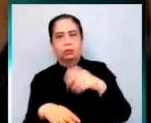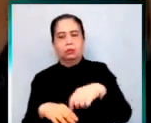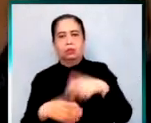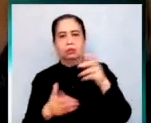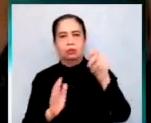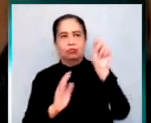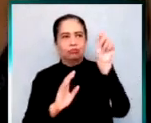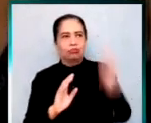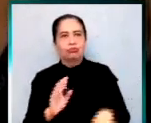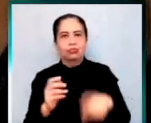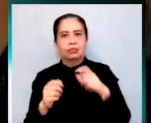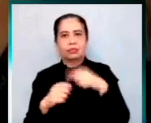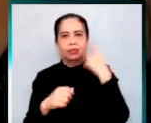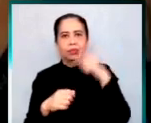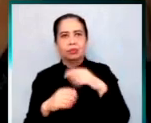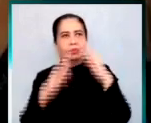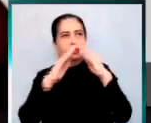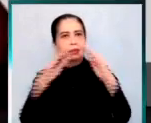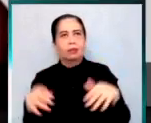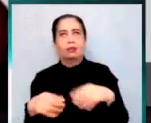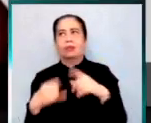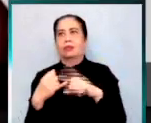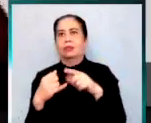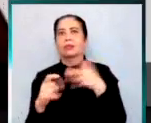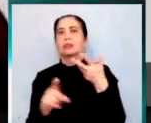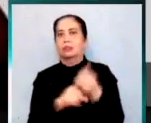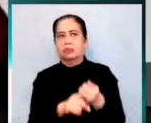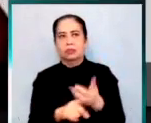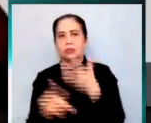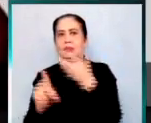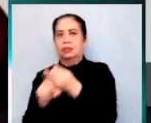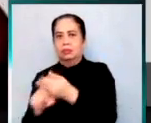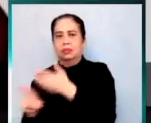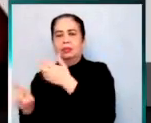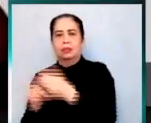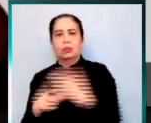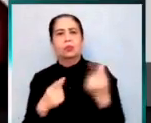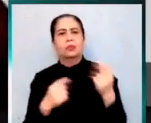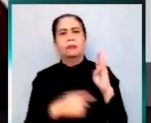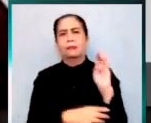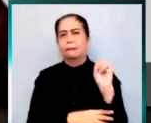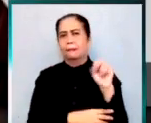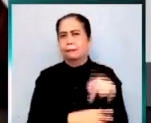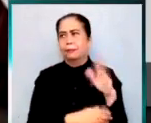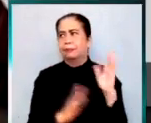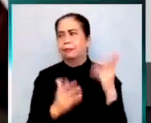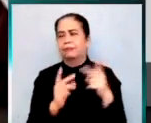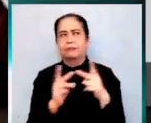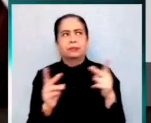humiram ng para sa pabahay, matatamaan. Ang ginagawa ng BSP ngayon parang